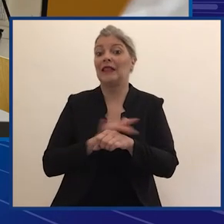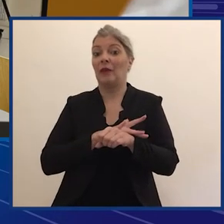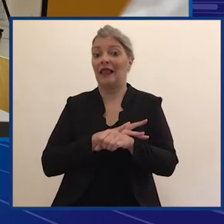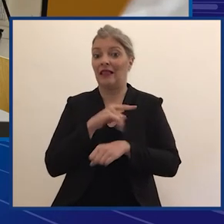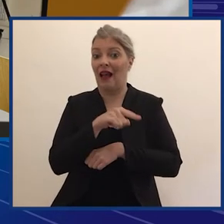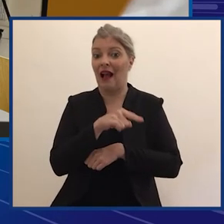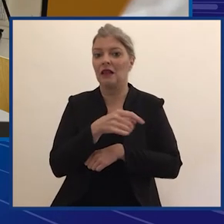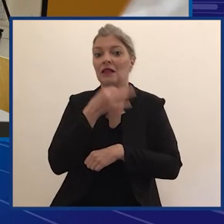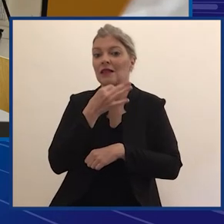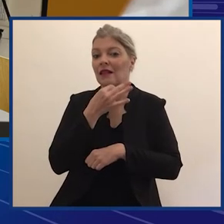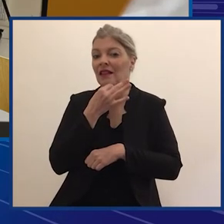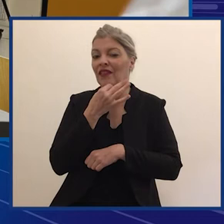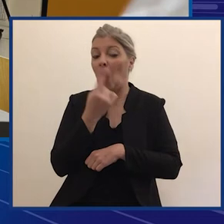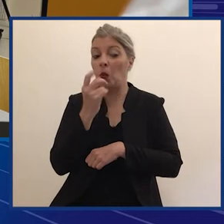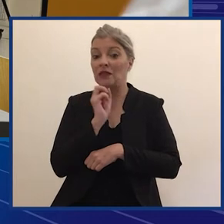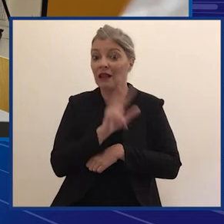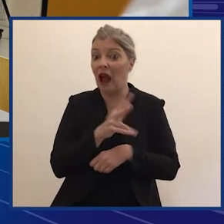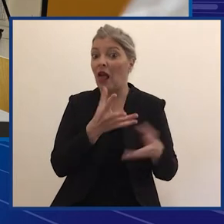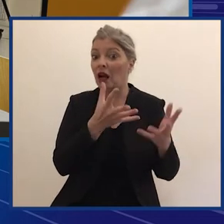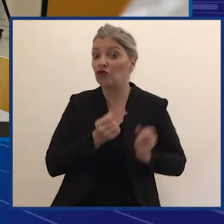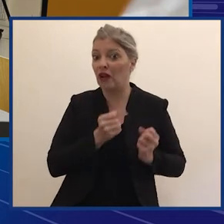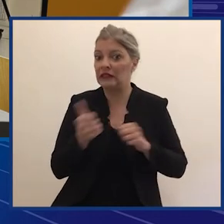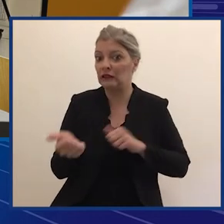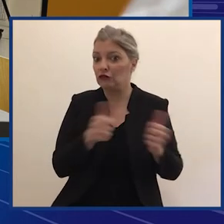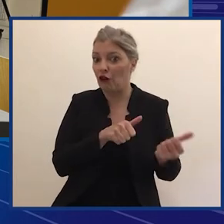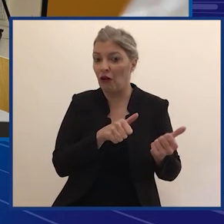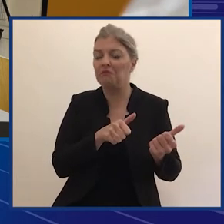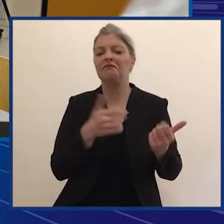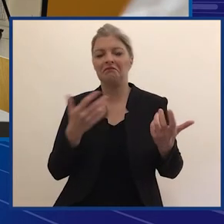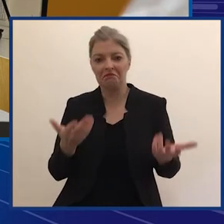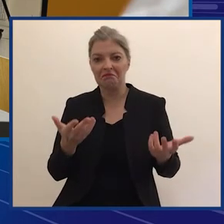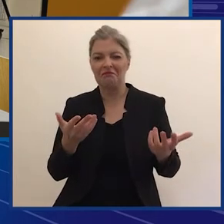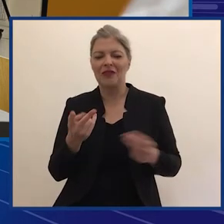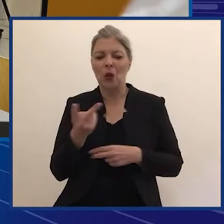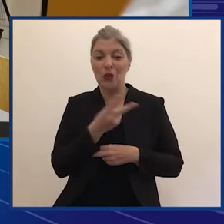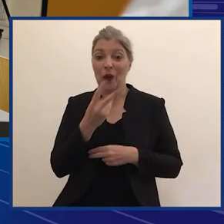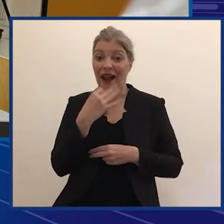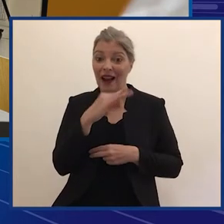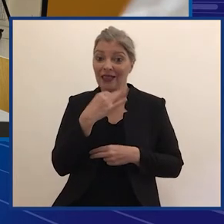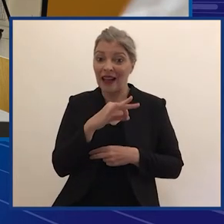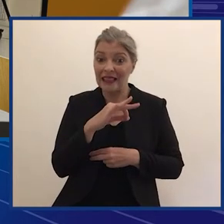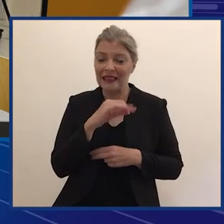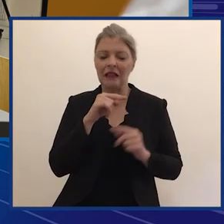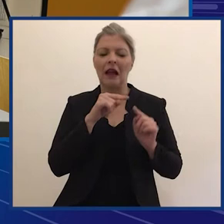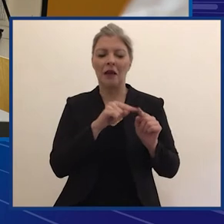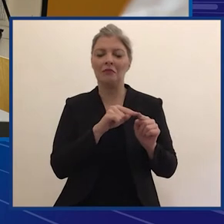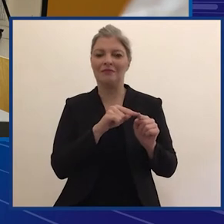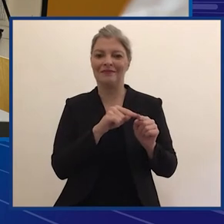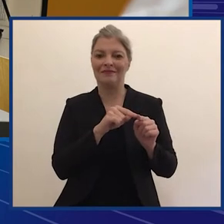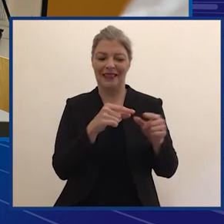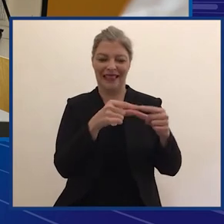quanto riescono, quanto sono sensibili a un segnale, per quanto basso. Quindi sostanzialmente queste due caratteristiche